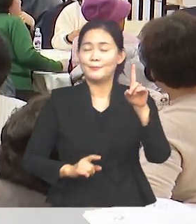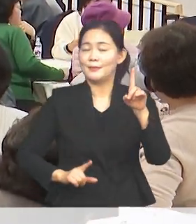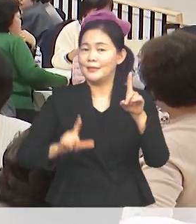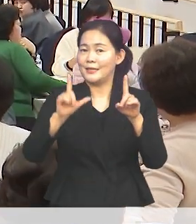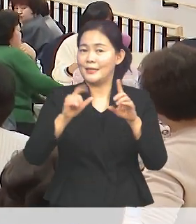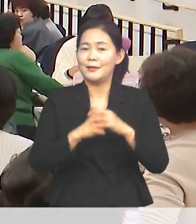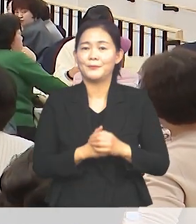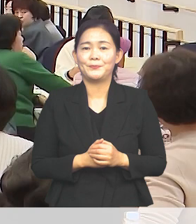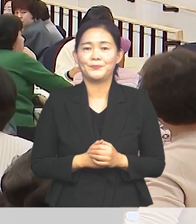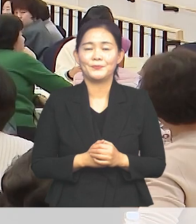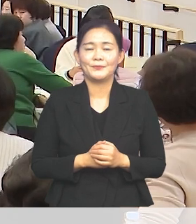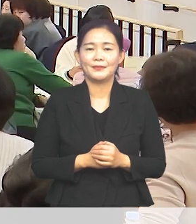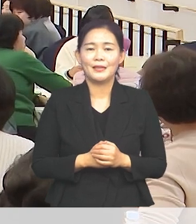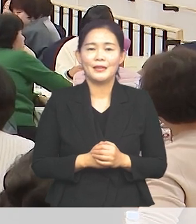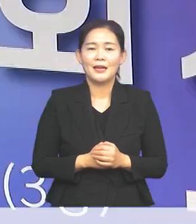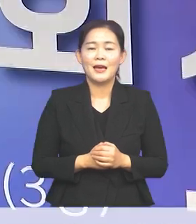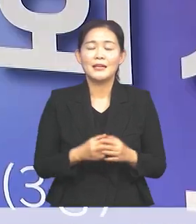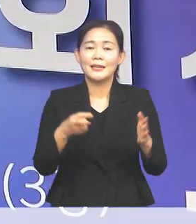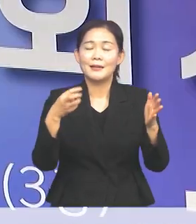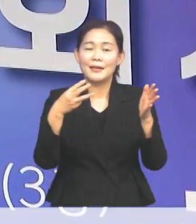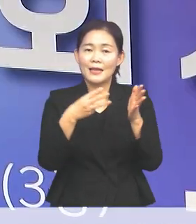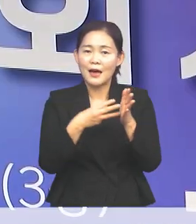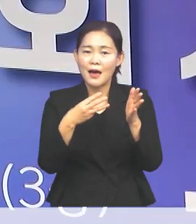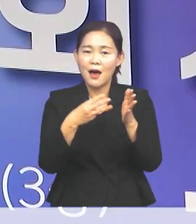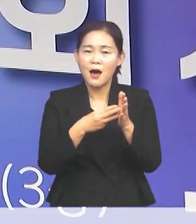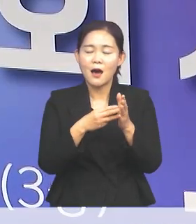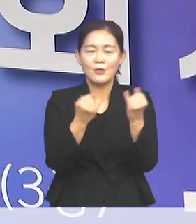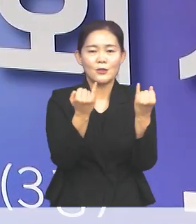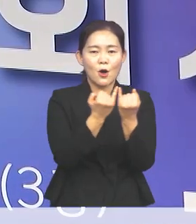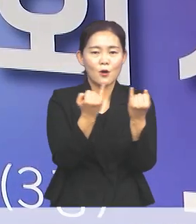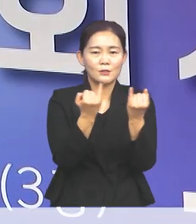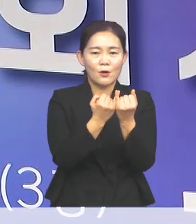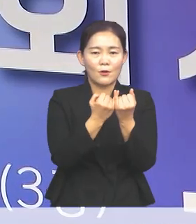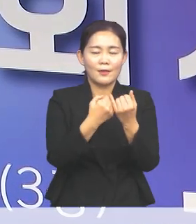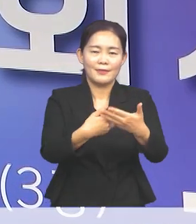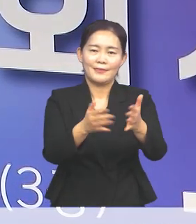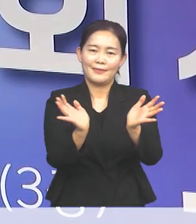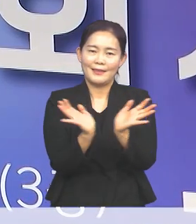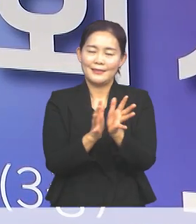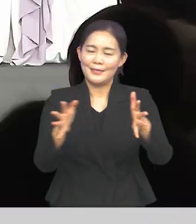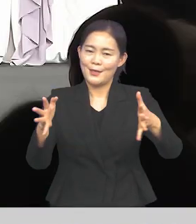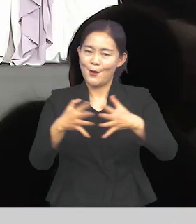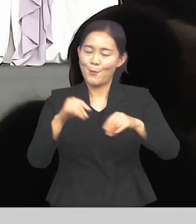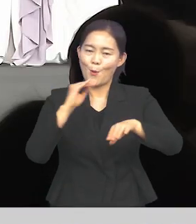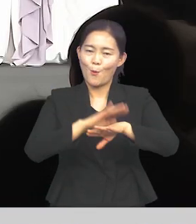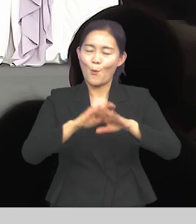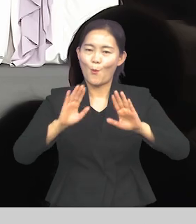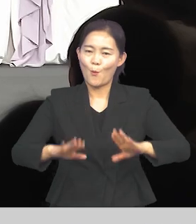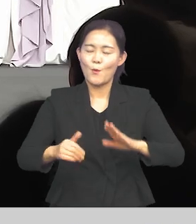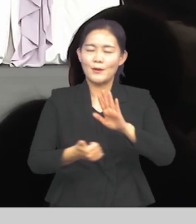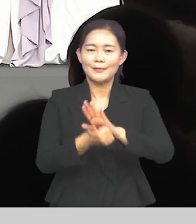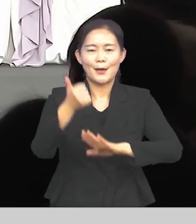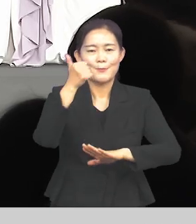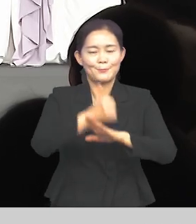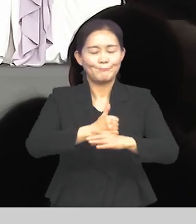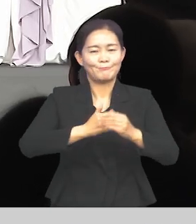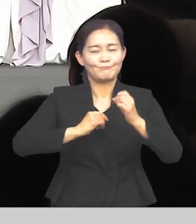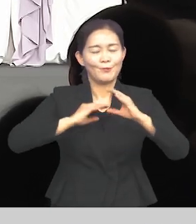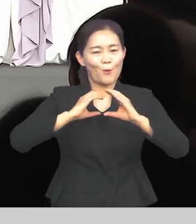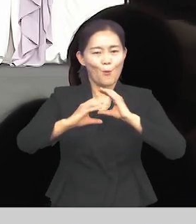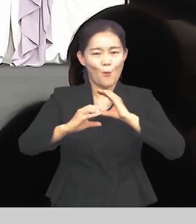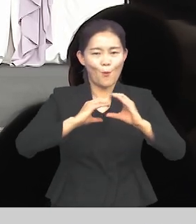용인특례시는 11일 시청 컨벤션홀에서 사단법인 경기도 여성단체 협의회 용인시 지회의 올 한 해 사업